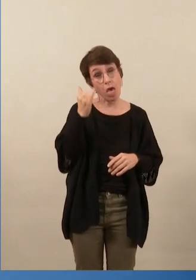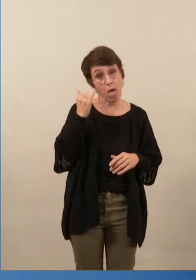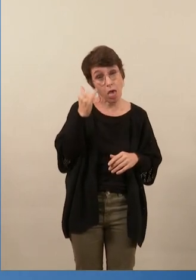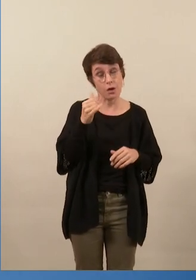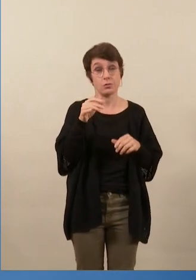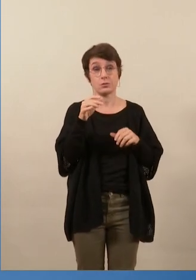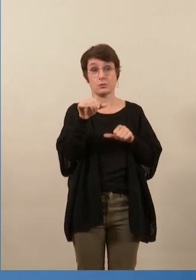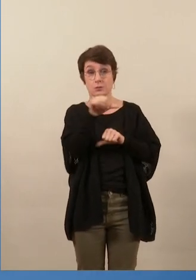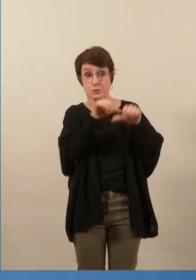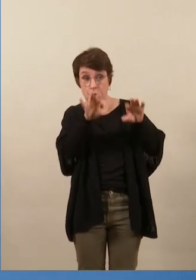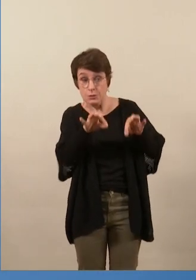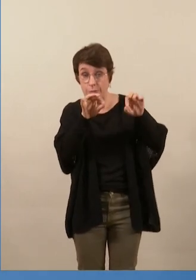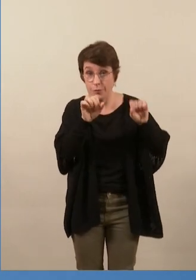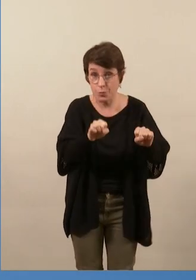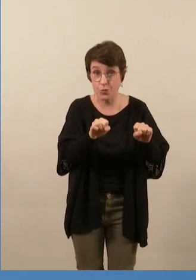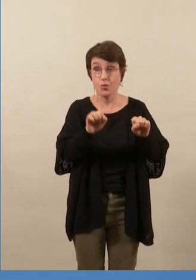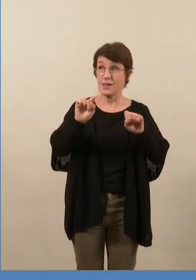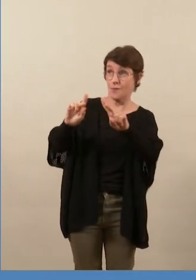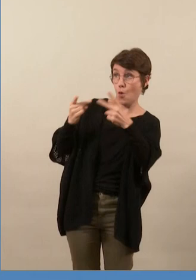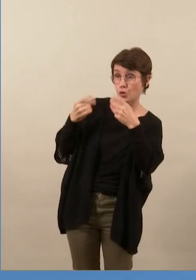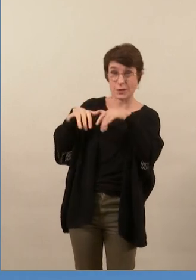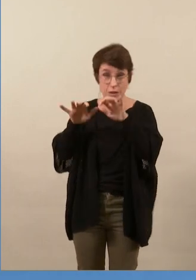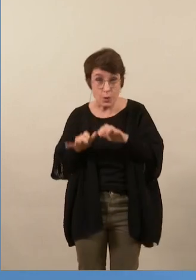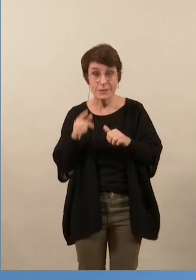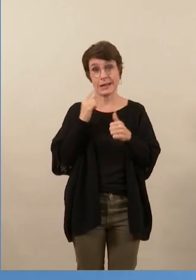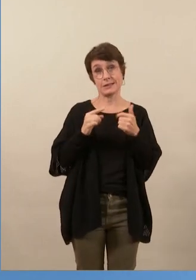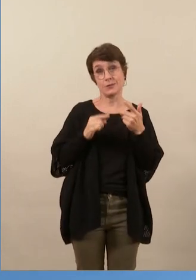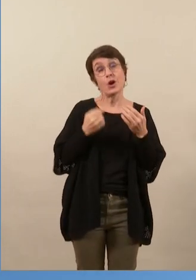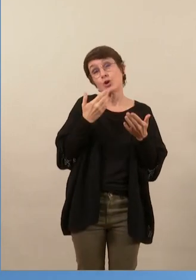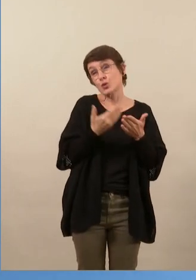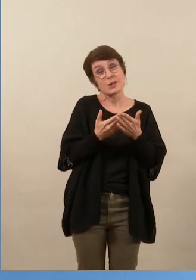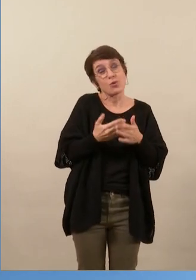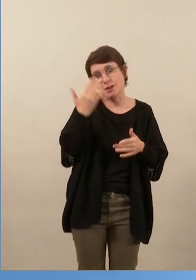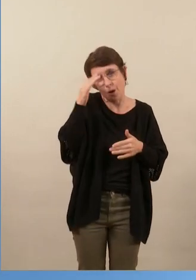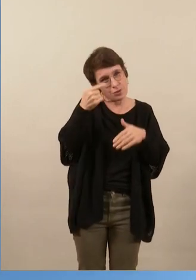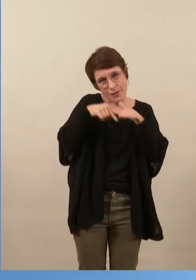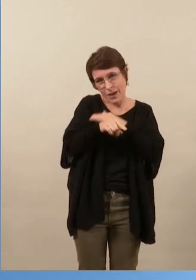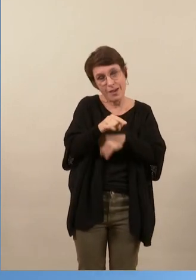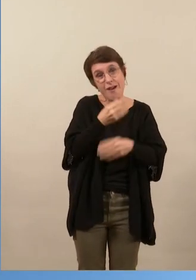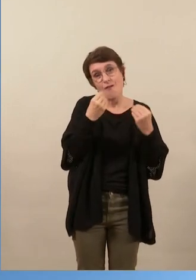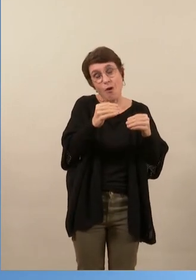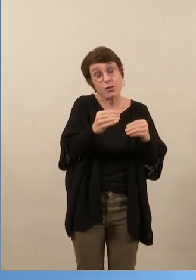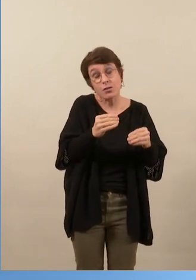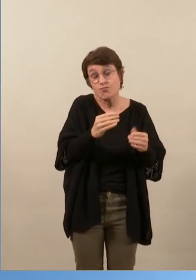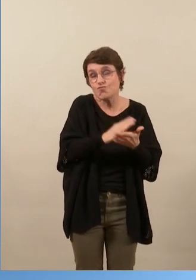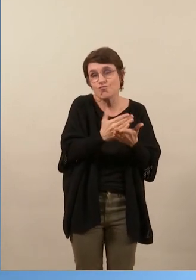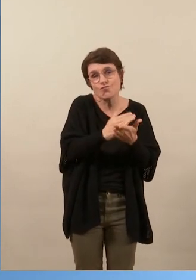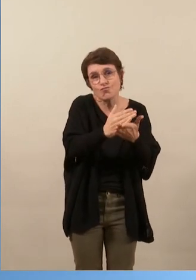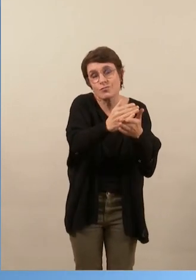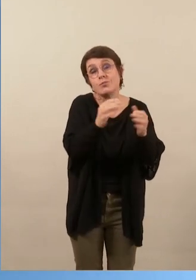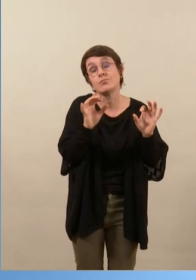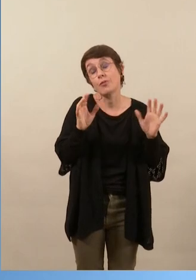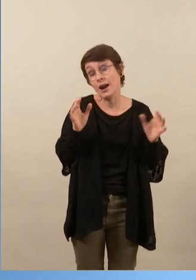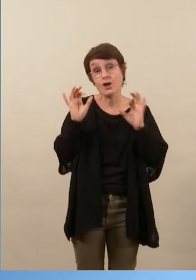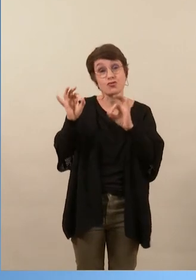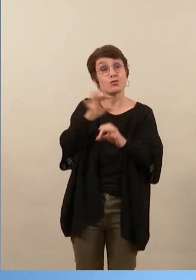suspensives et des autorisations administratives préalables que cette vente était donc plus pour le moins incertaine comme l'a dit ma collègue Émilie